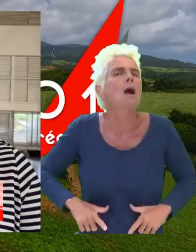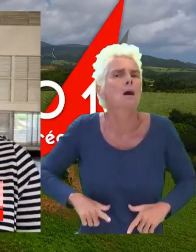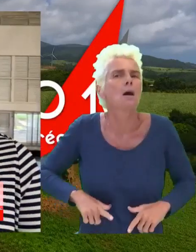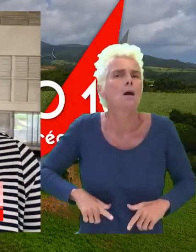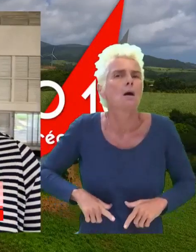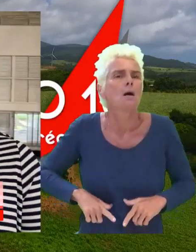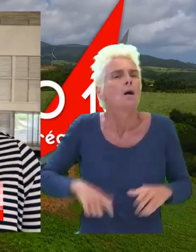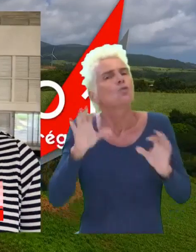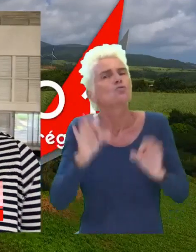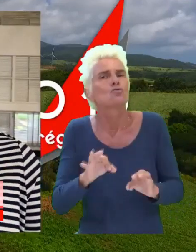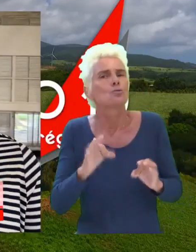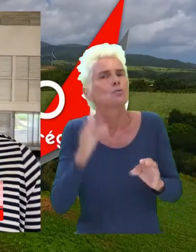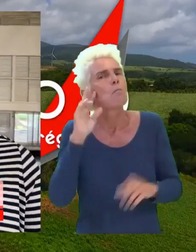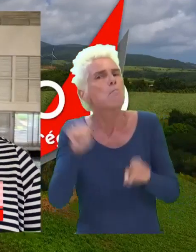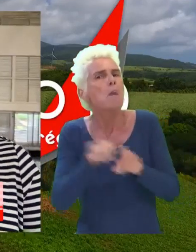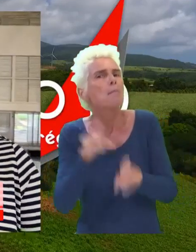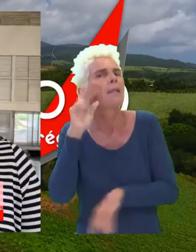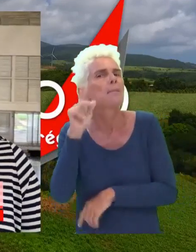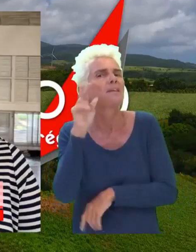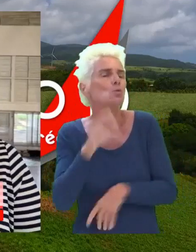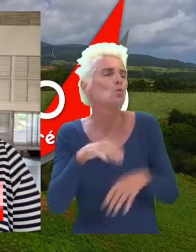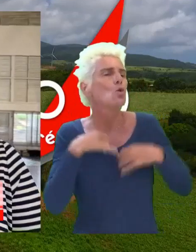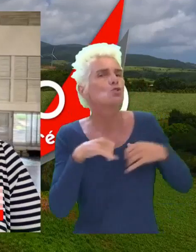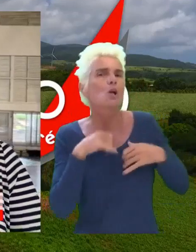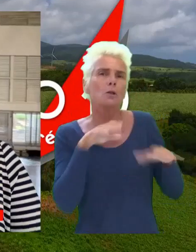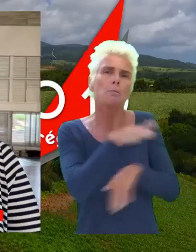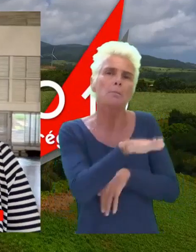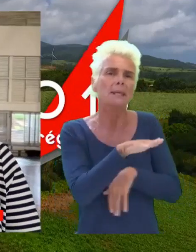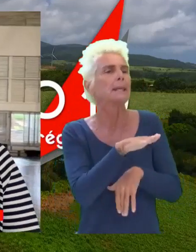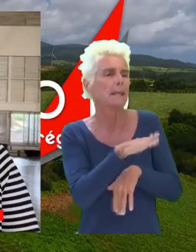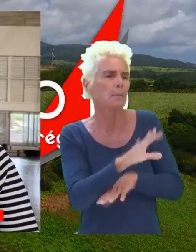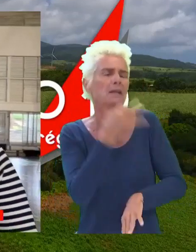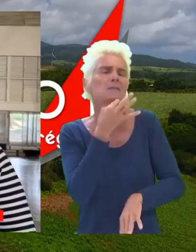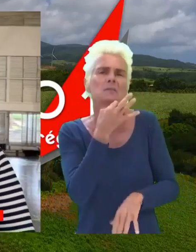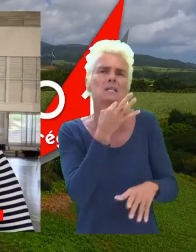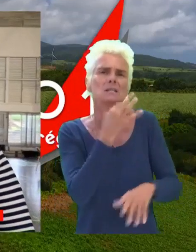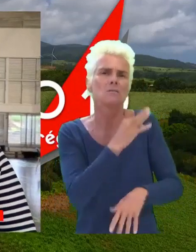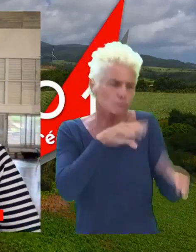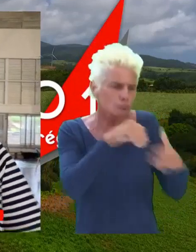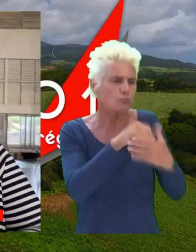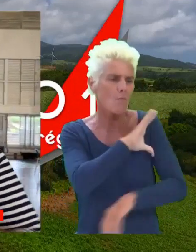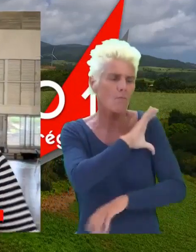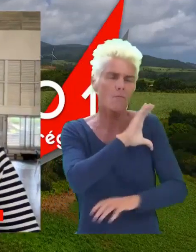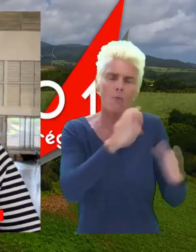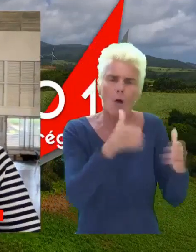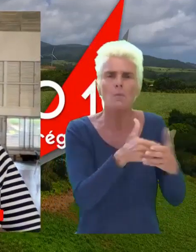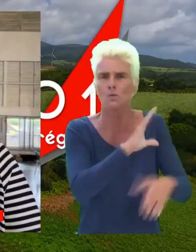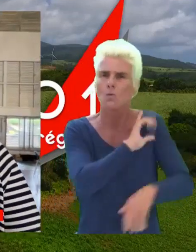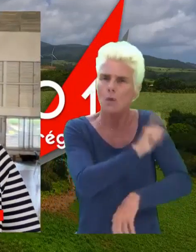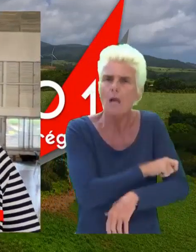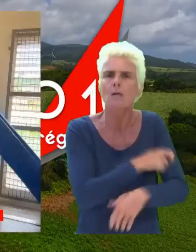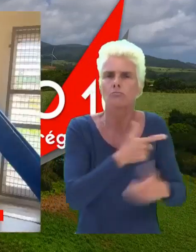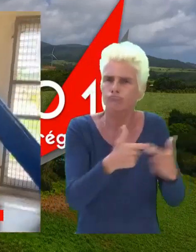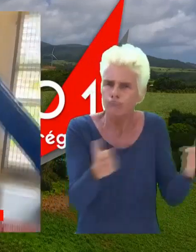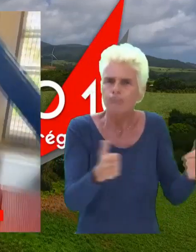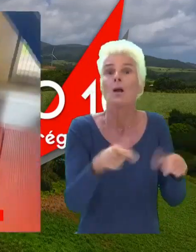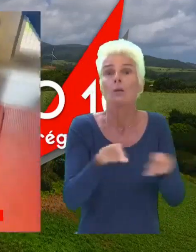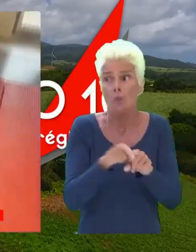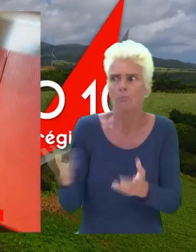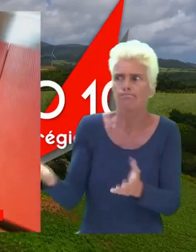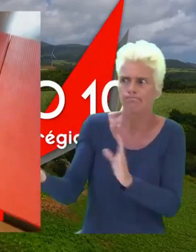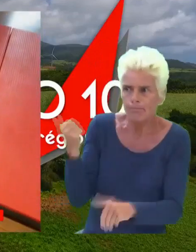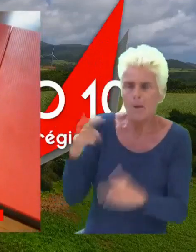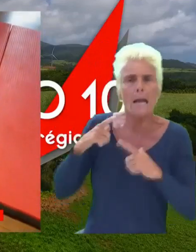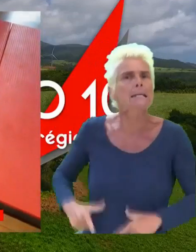la cité scolaire qui sont déjà chez nous qui bénéficient déjà de pas mal de de formation et d'information je voulais faire vraiment profiter